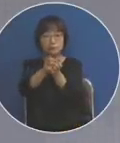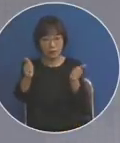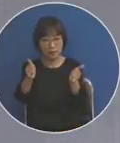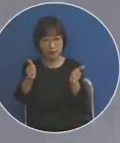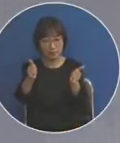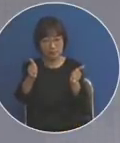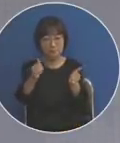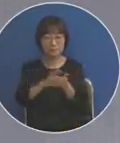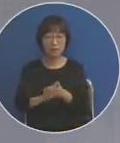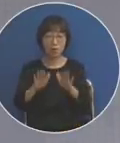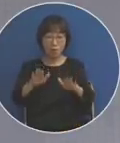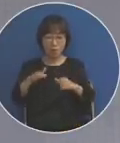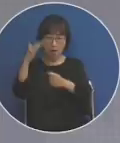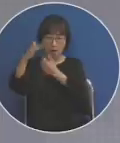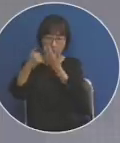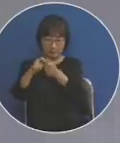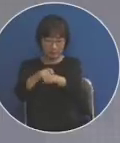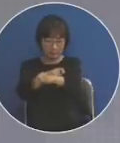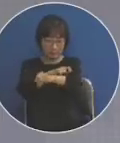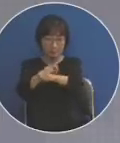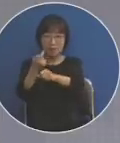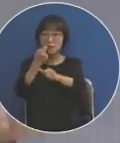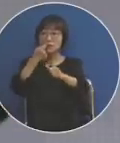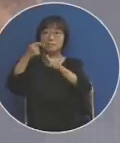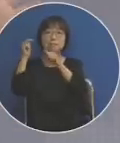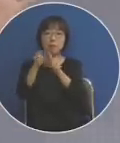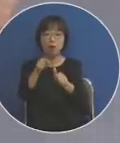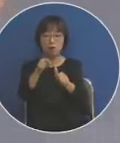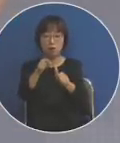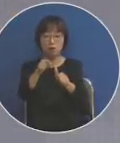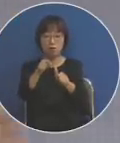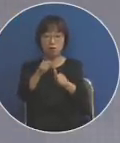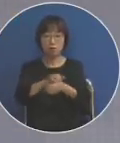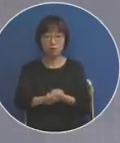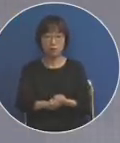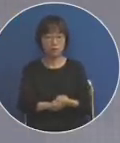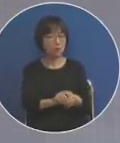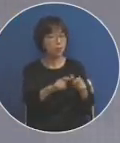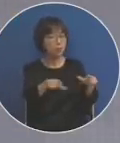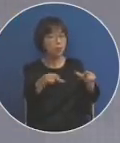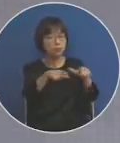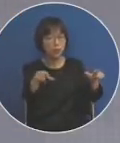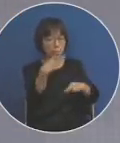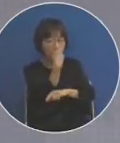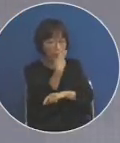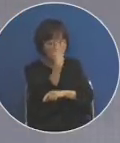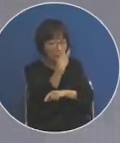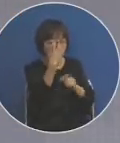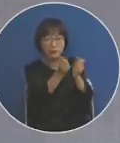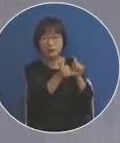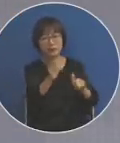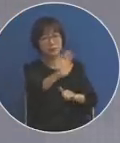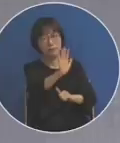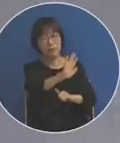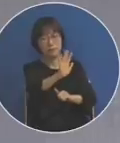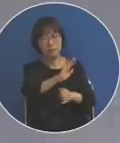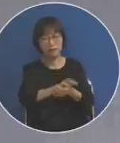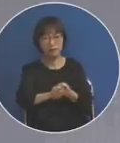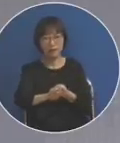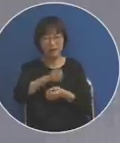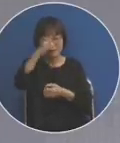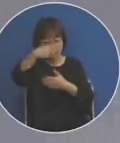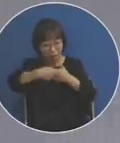주신 겁니다. God has given you a special calling. 그냥 일반 세상 파수꾼하고 달라요. 그냥 이 성을 지키는 파수꾼이다